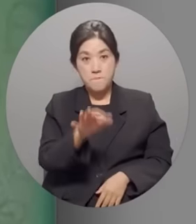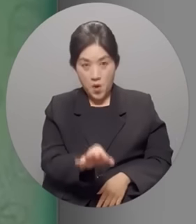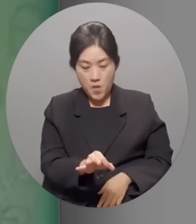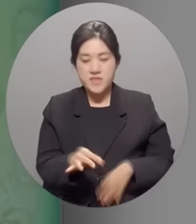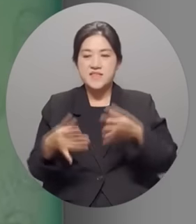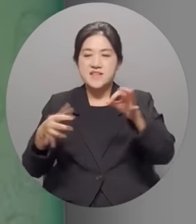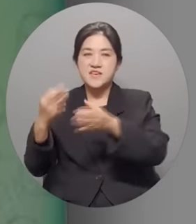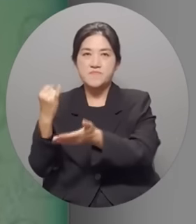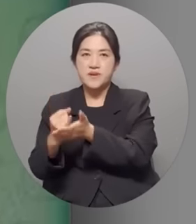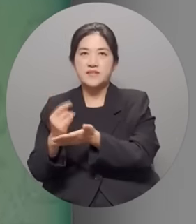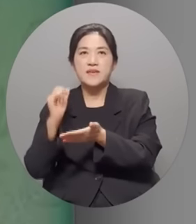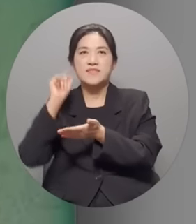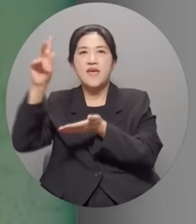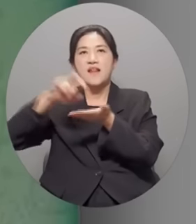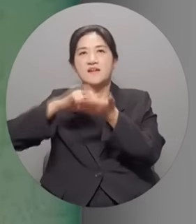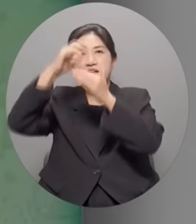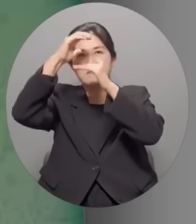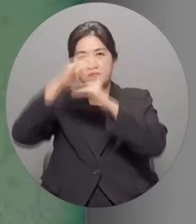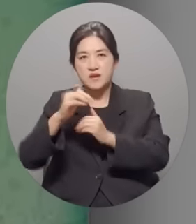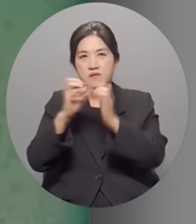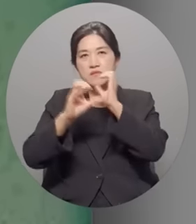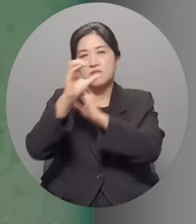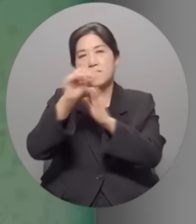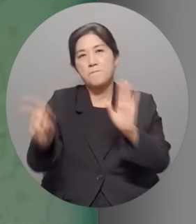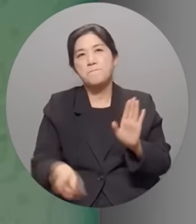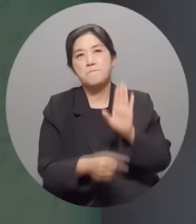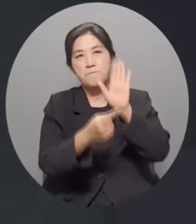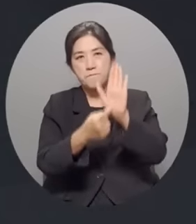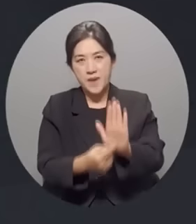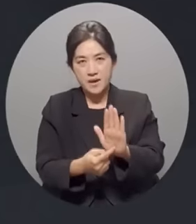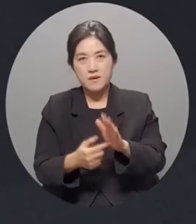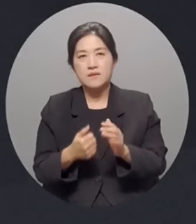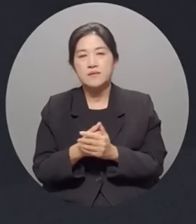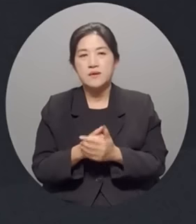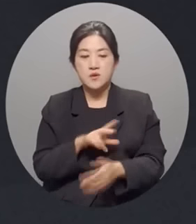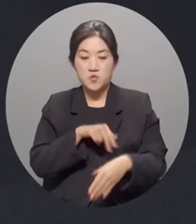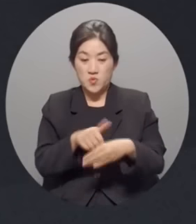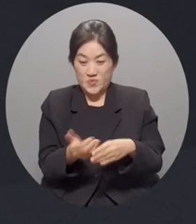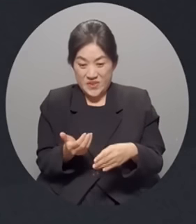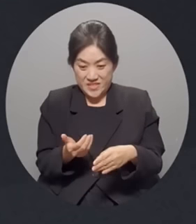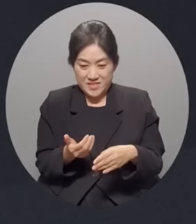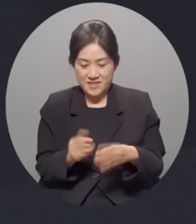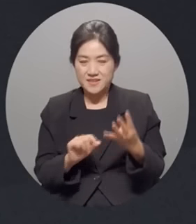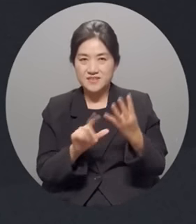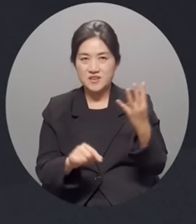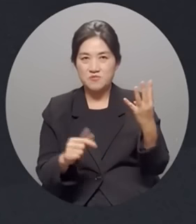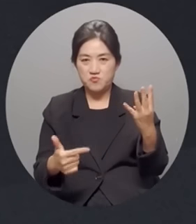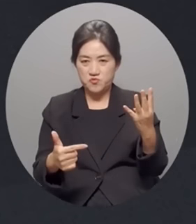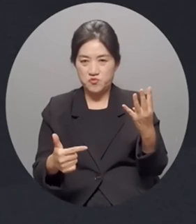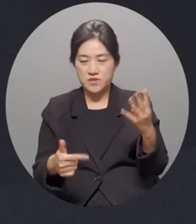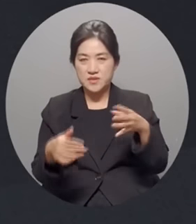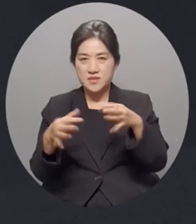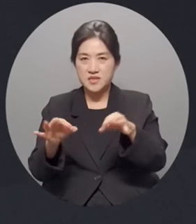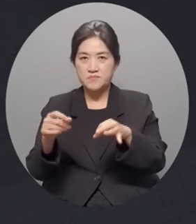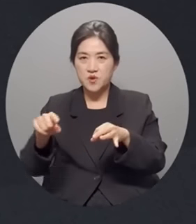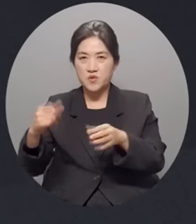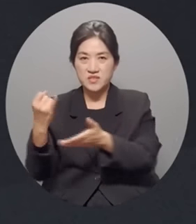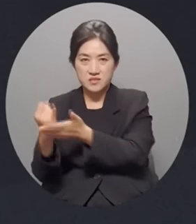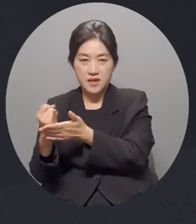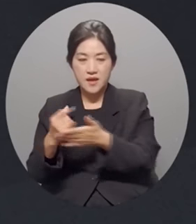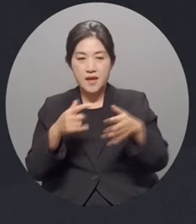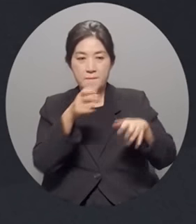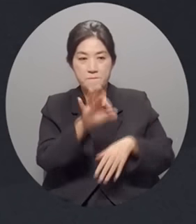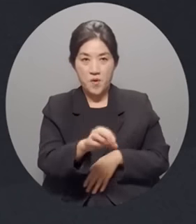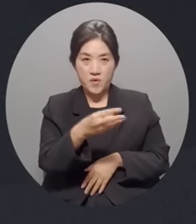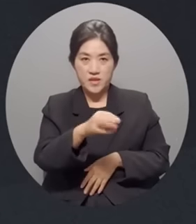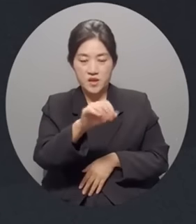주고받은 텔레그램 메시지를 추가로 공개했습니다 총선 직전인 지난 4월 6일 여사는 명에게 사설